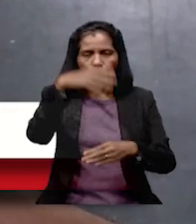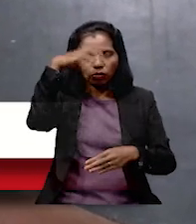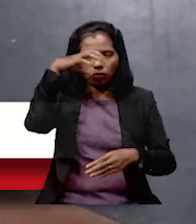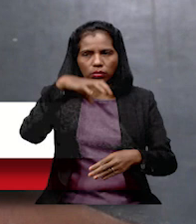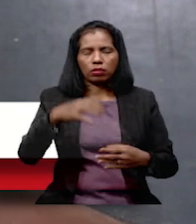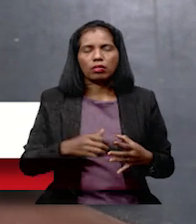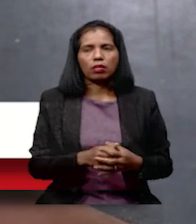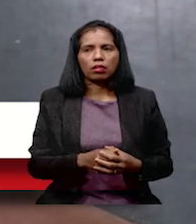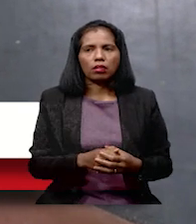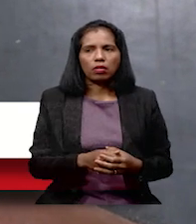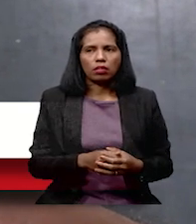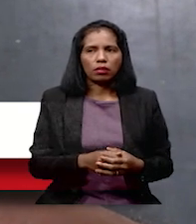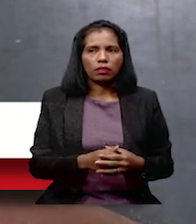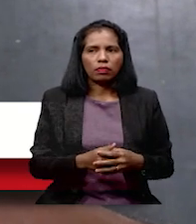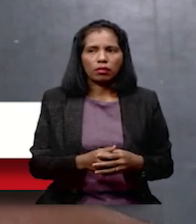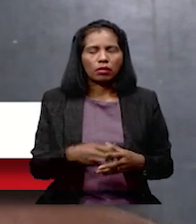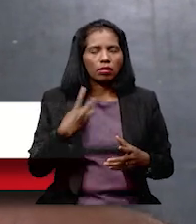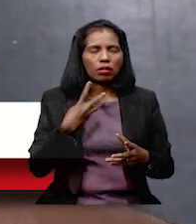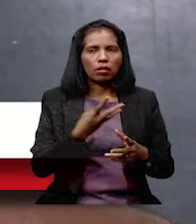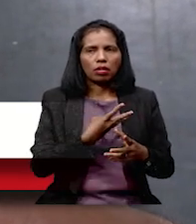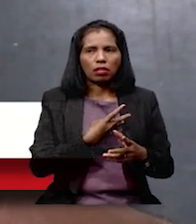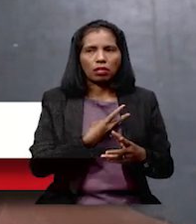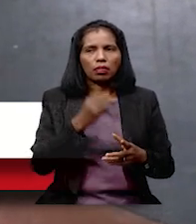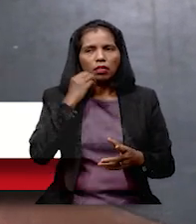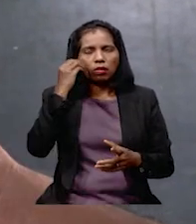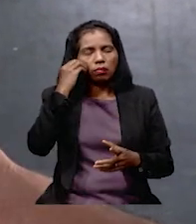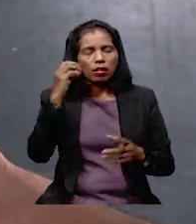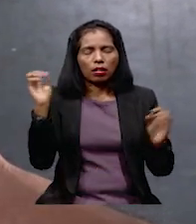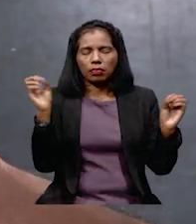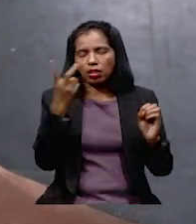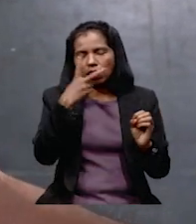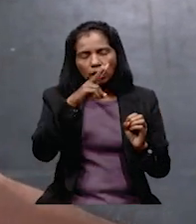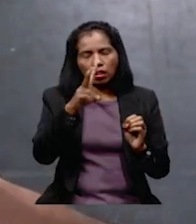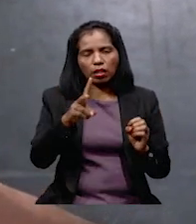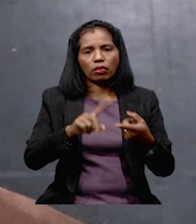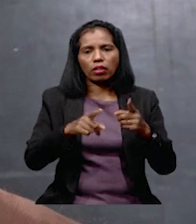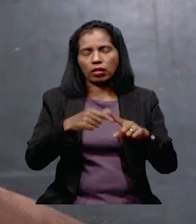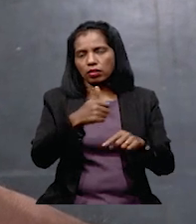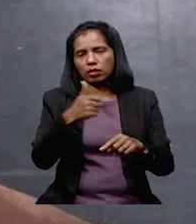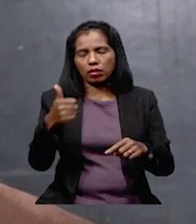se bakrai tan tan be ami iyo malet tama sira bahan ba sira